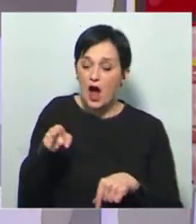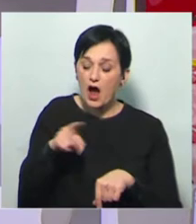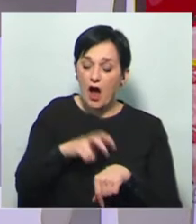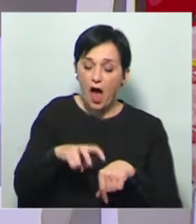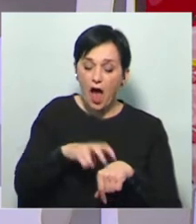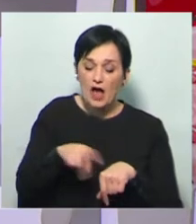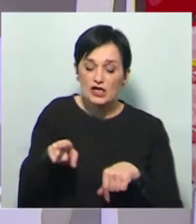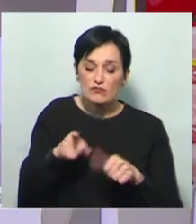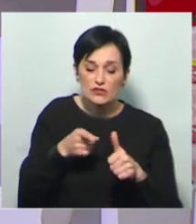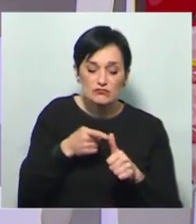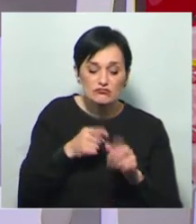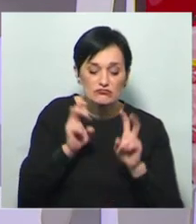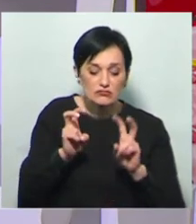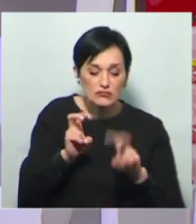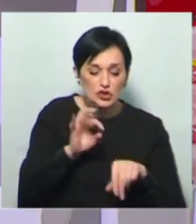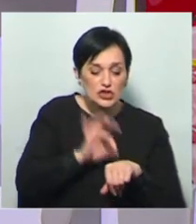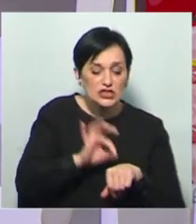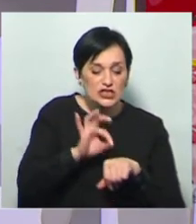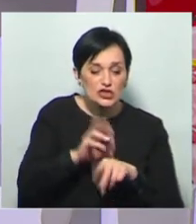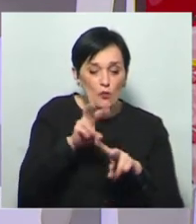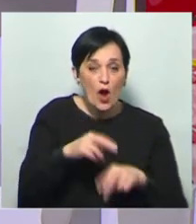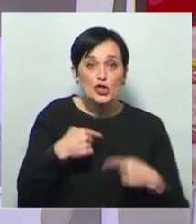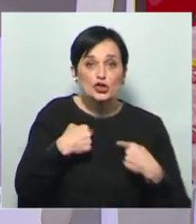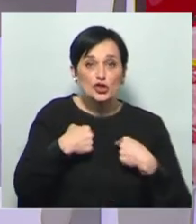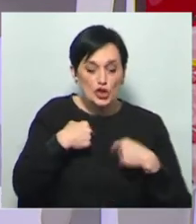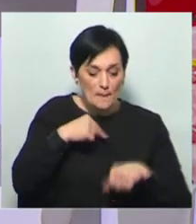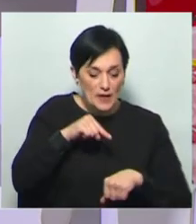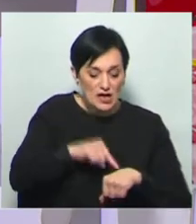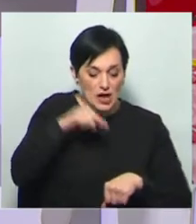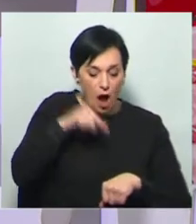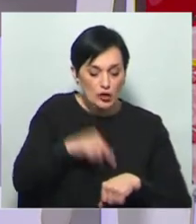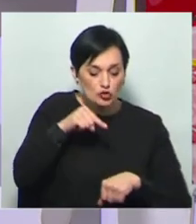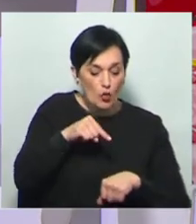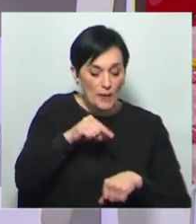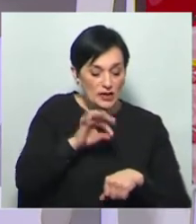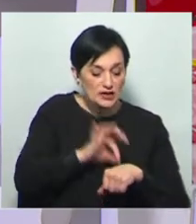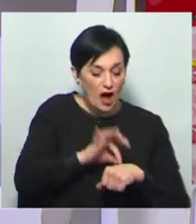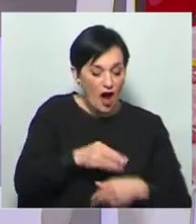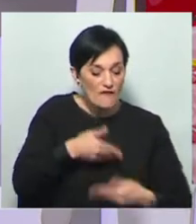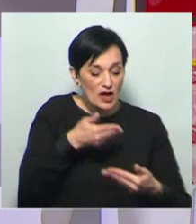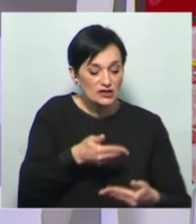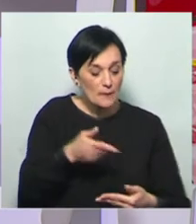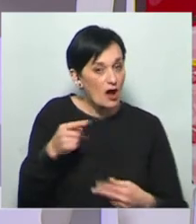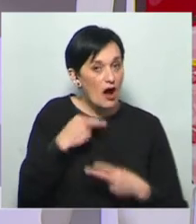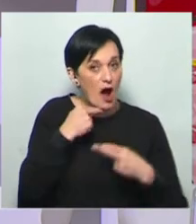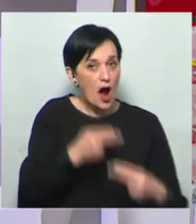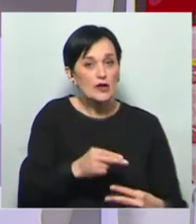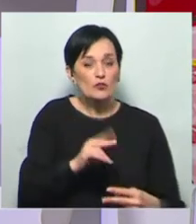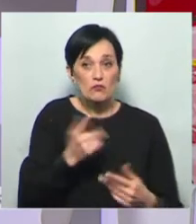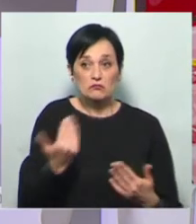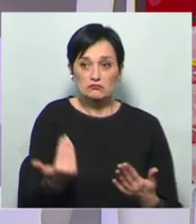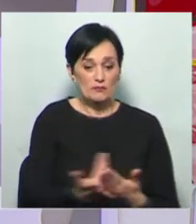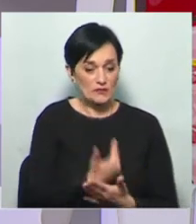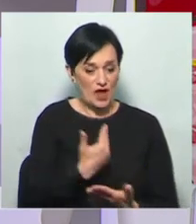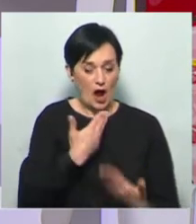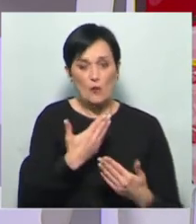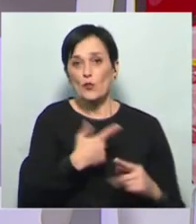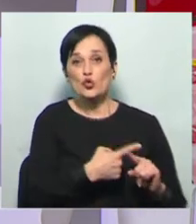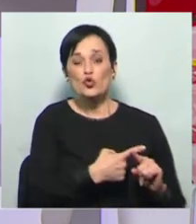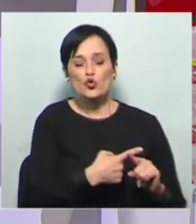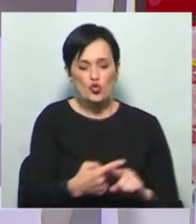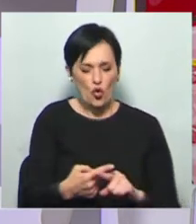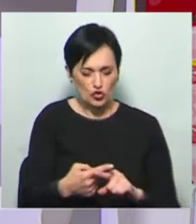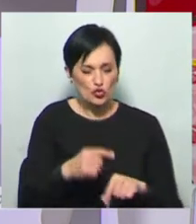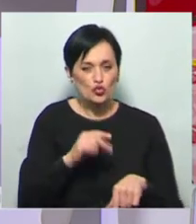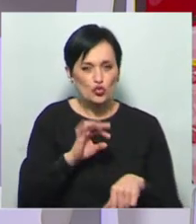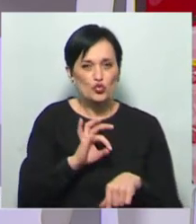აქცევენ და არ აქცევენ ჩემს განწყობას, ჩემი დაავადების მიმართ და ეს იყო ძალიან ისეთი ახალი მიდგომა საერთოდ ამ ქრონიკულ ვენურ